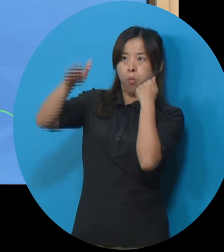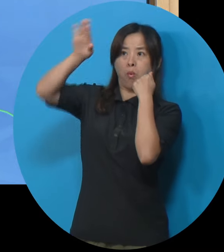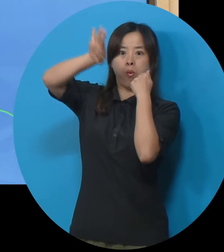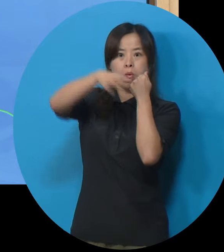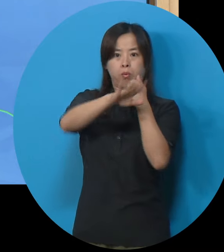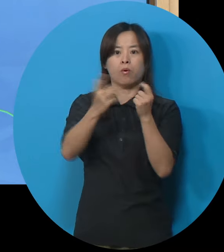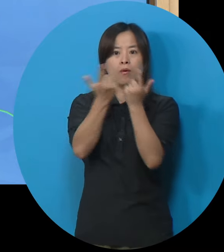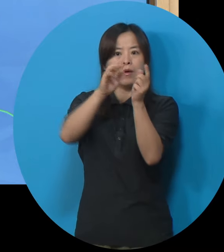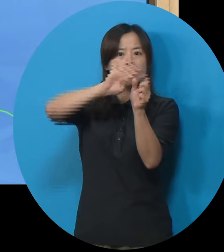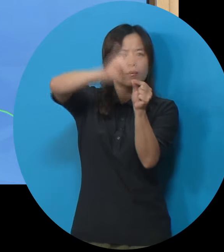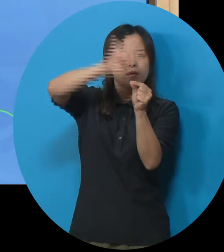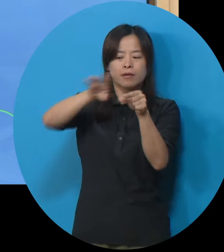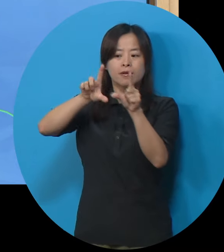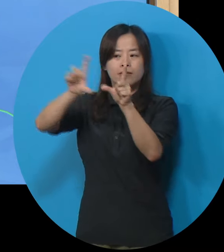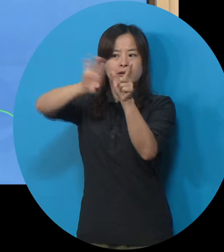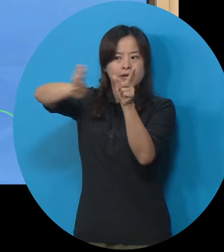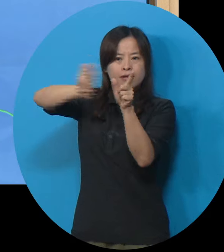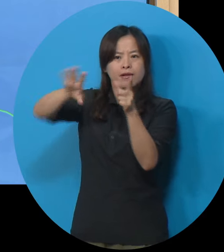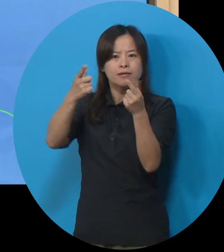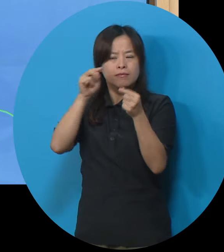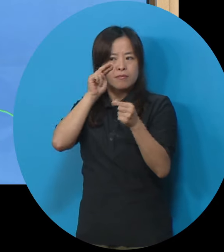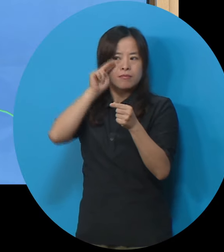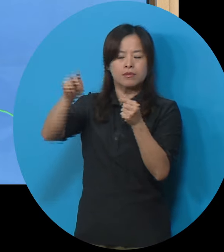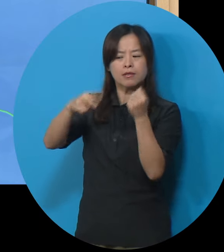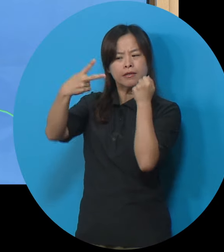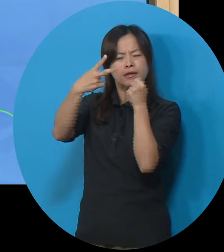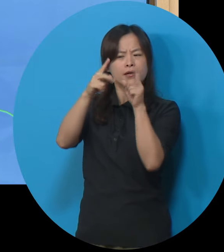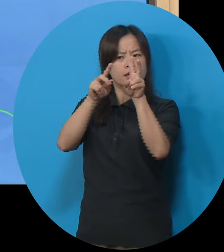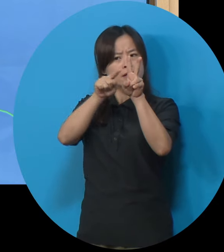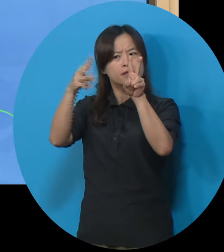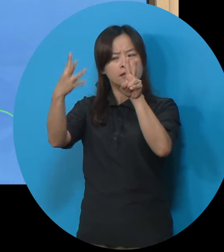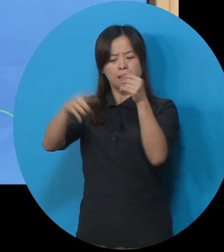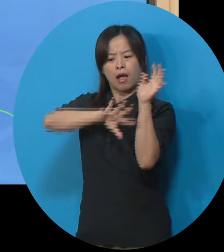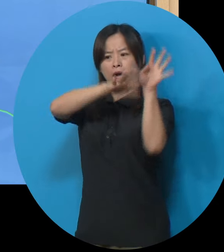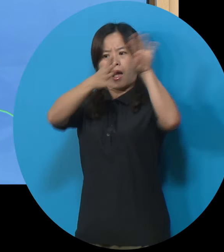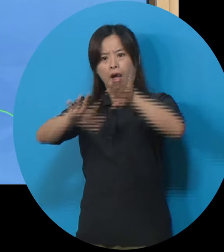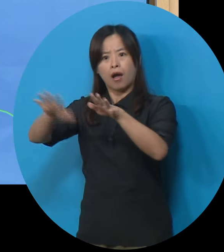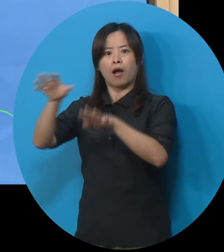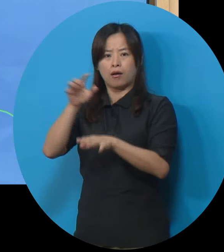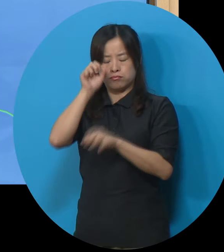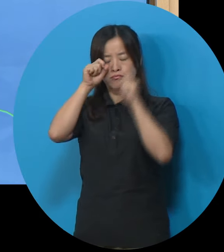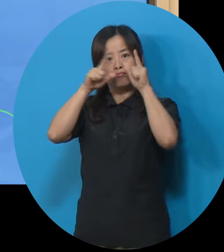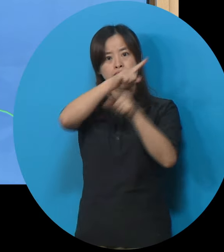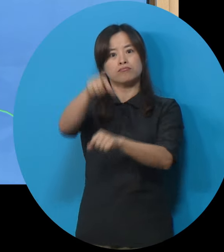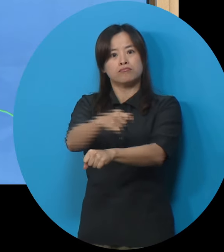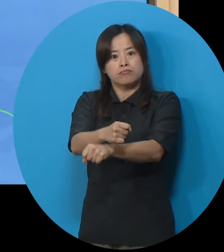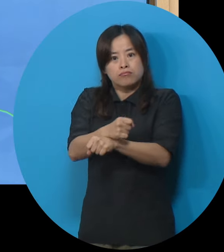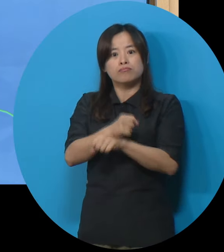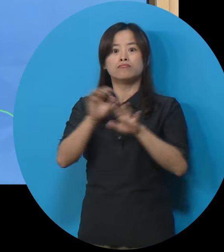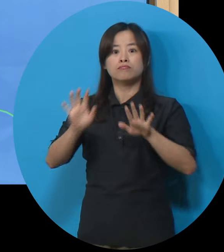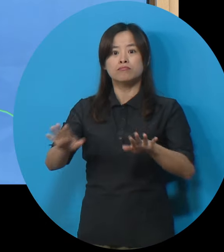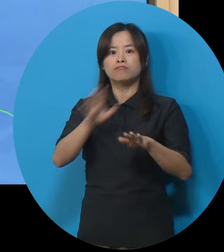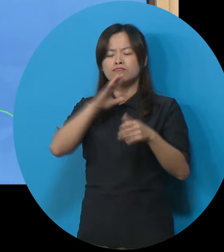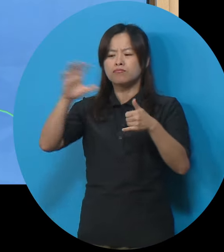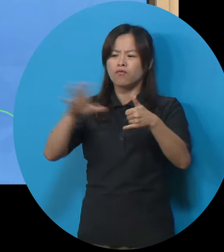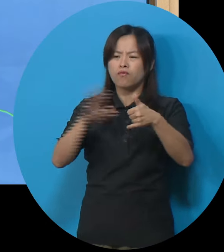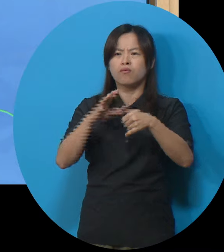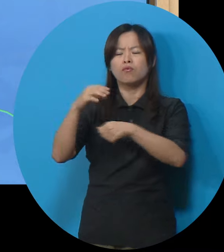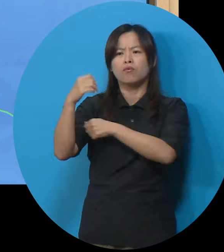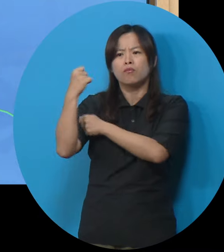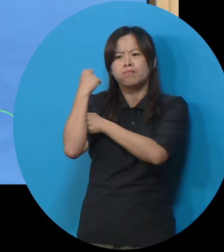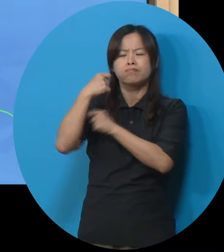湾的北部跟东半部的近岸地区也有观测到2到3公尺的浪高所以我们提醒大家虽然现在风力或者